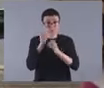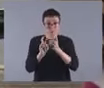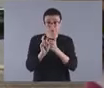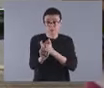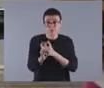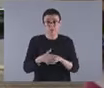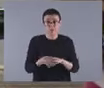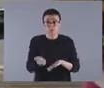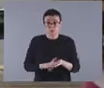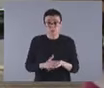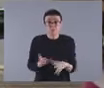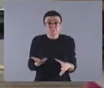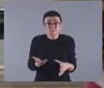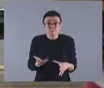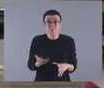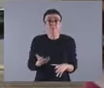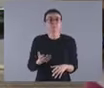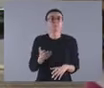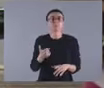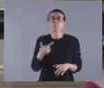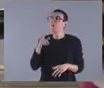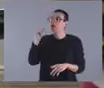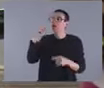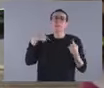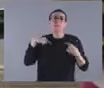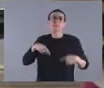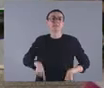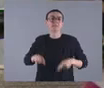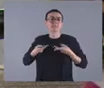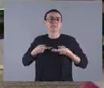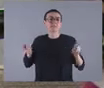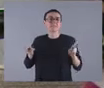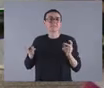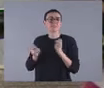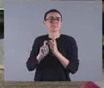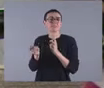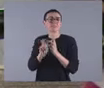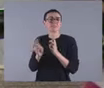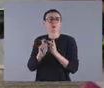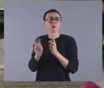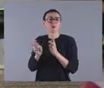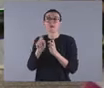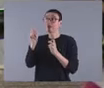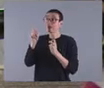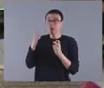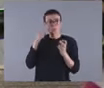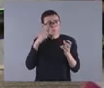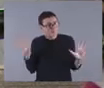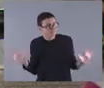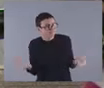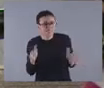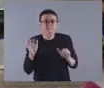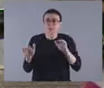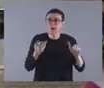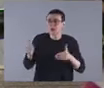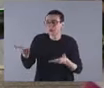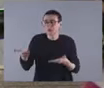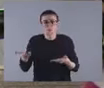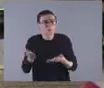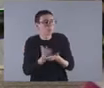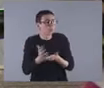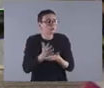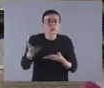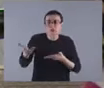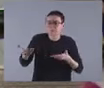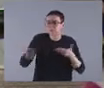l'annonce du ministre de chargé des des transports avec l'appel à projet en faveur des transports collectif Cantz en fait